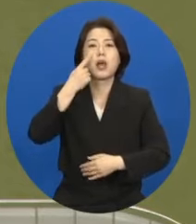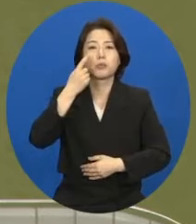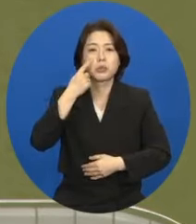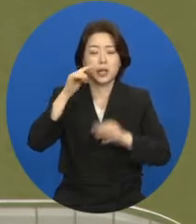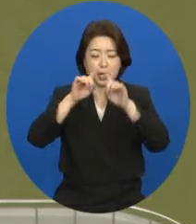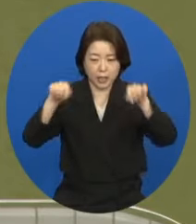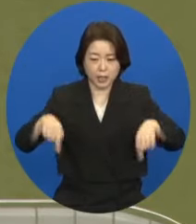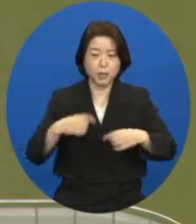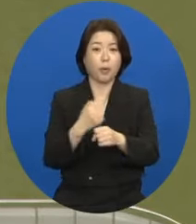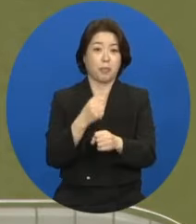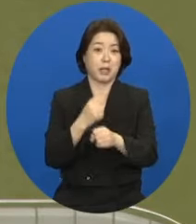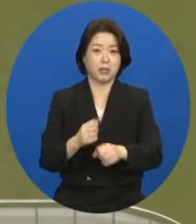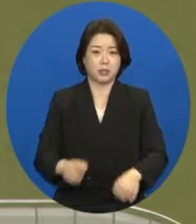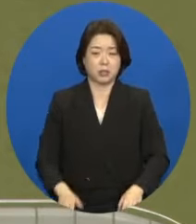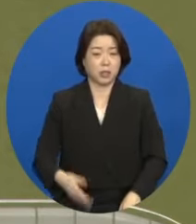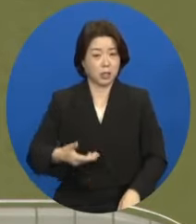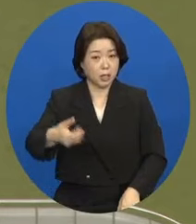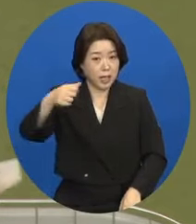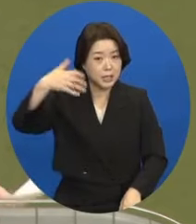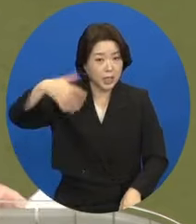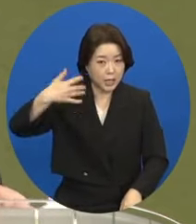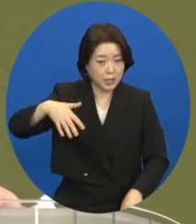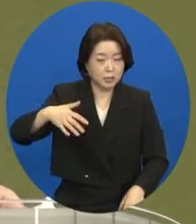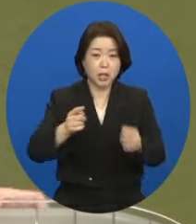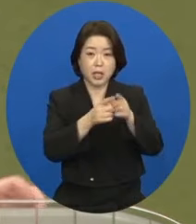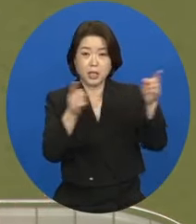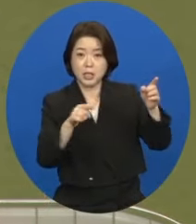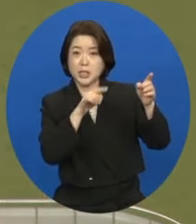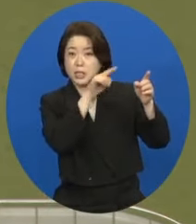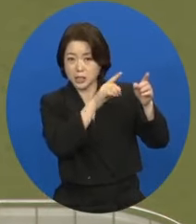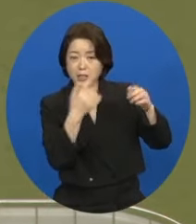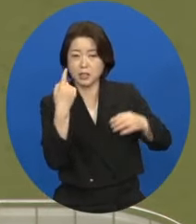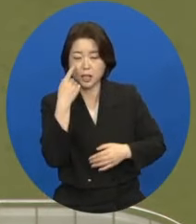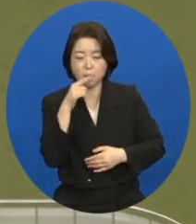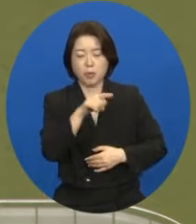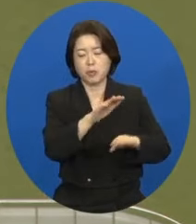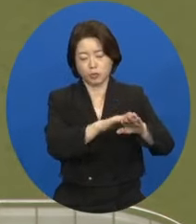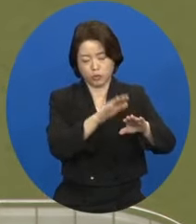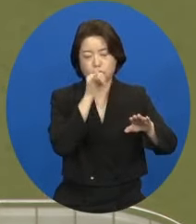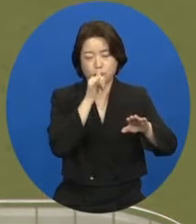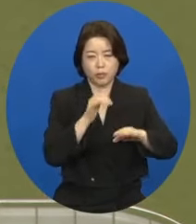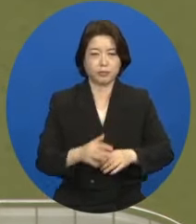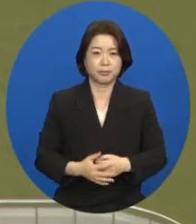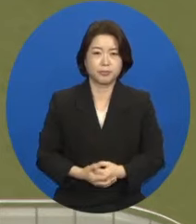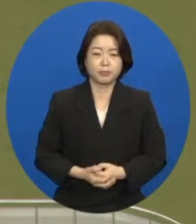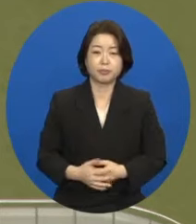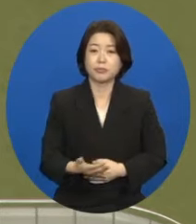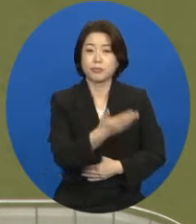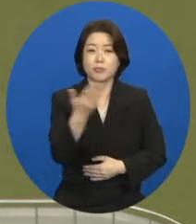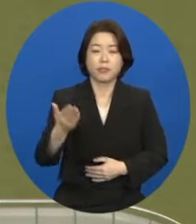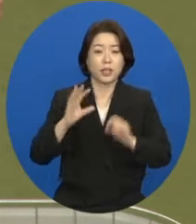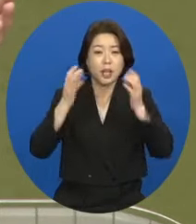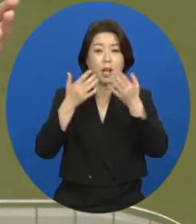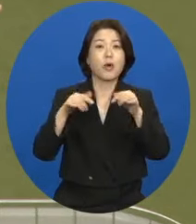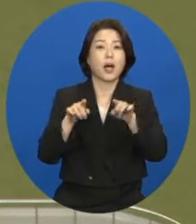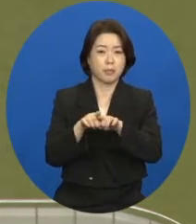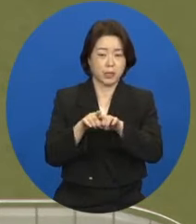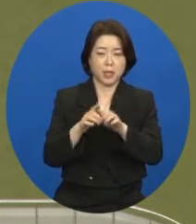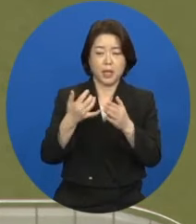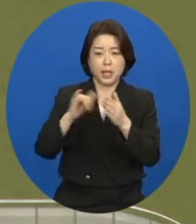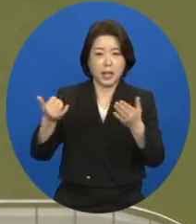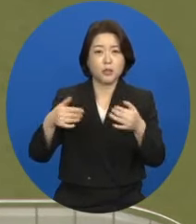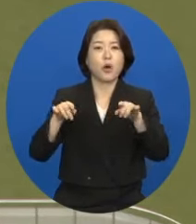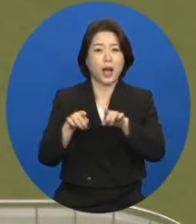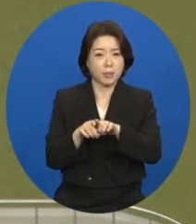이것을 만든 거예요. 혹시 안 받으신 분들은 1층 로비에 가시면 준비가 되어 있습니다. 여러분 아이들과 함께